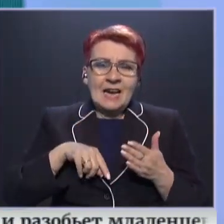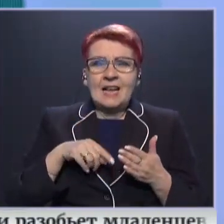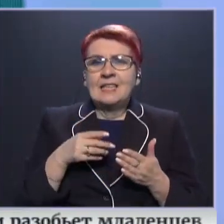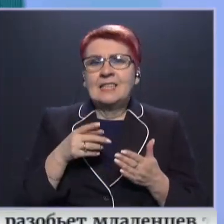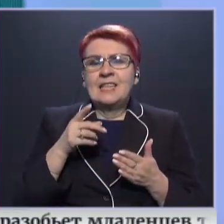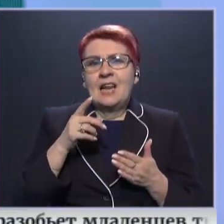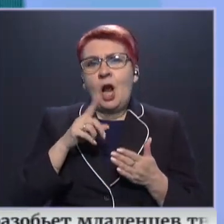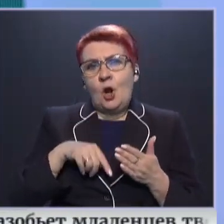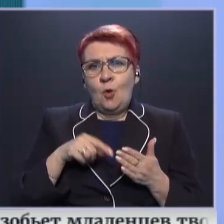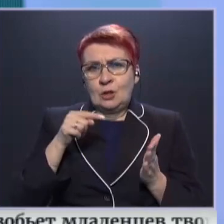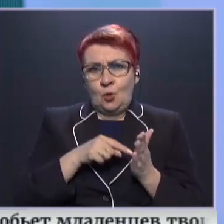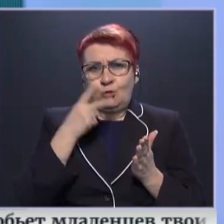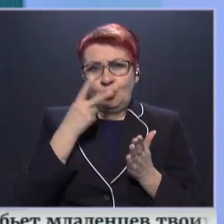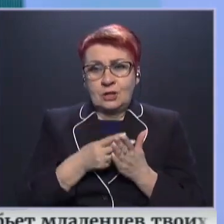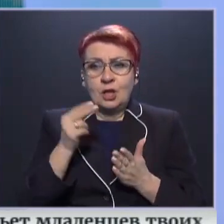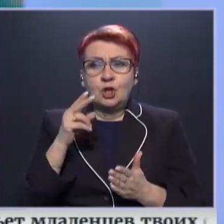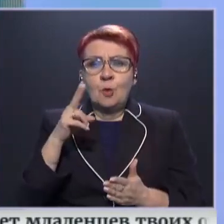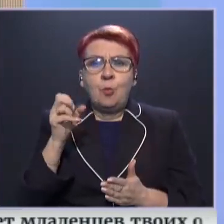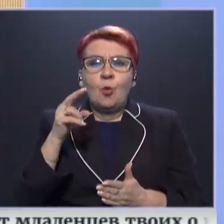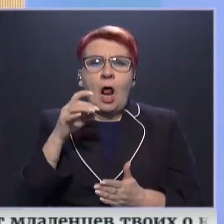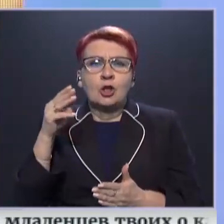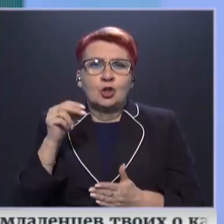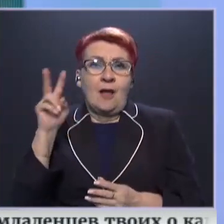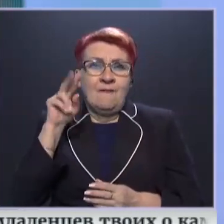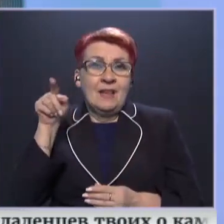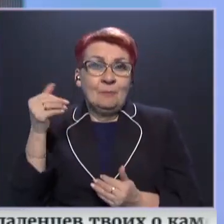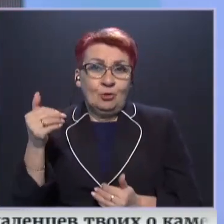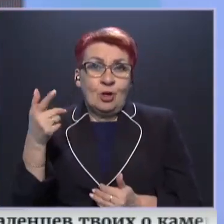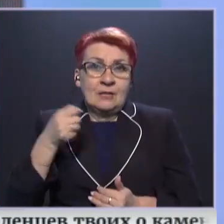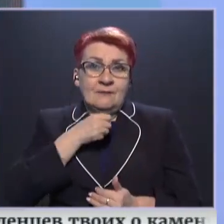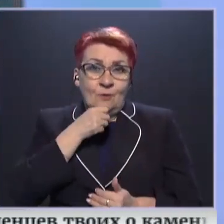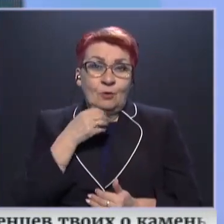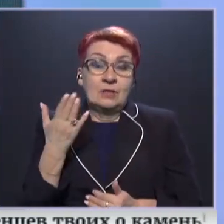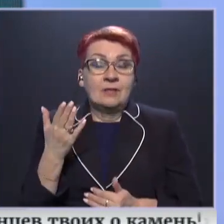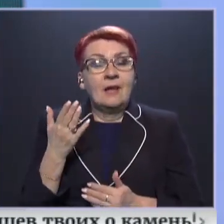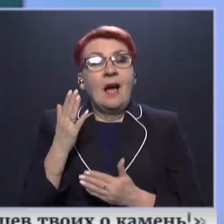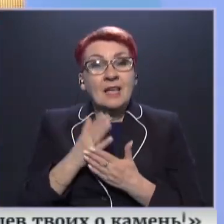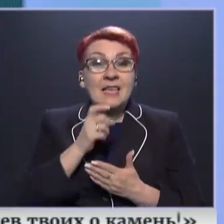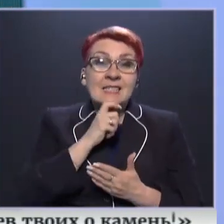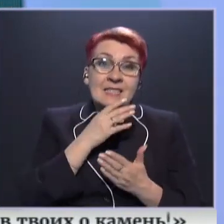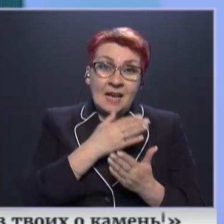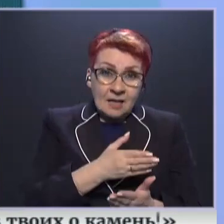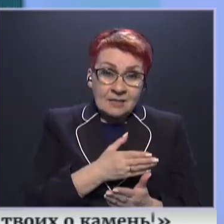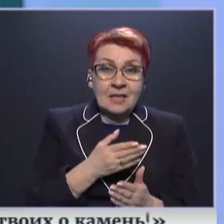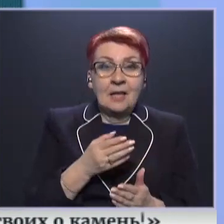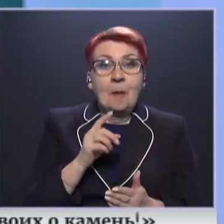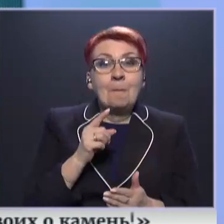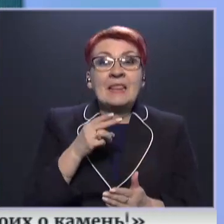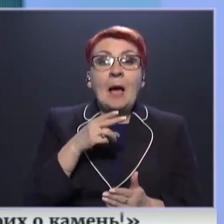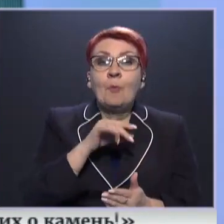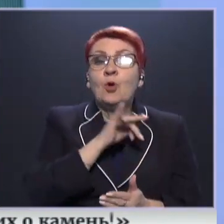рассматривать Чебурашку. Кто это, как он и зачем, да, потому что есть вот сказки, именно они потому и сказки, что